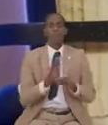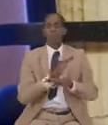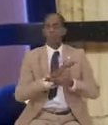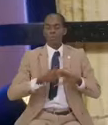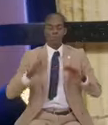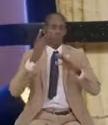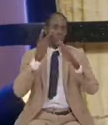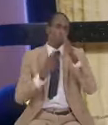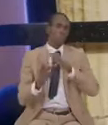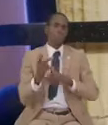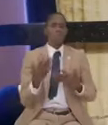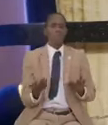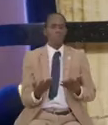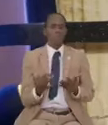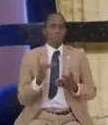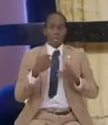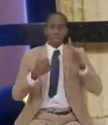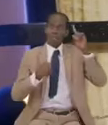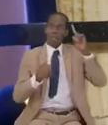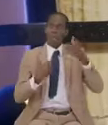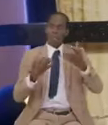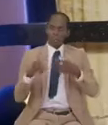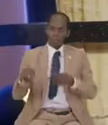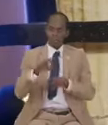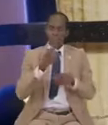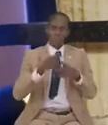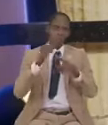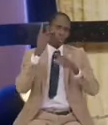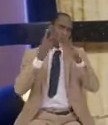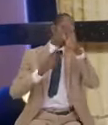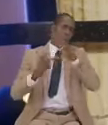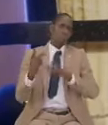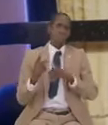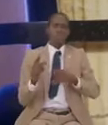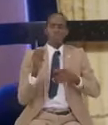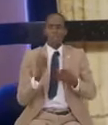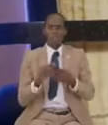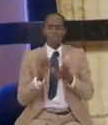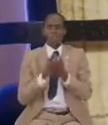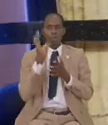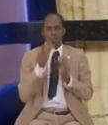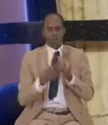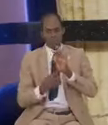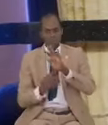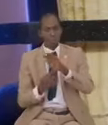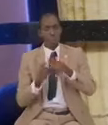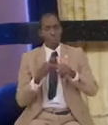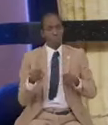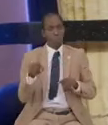ne prophétisez pas je veux qu'il profite qu'il soit mon canal pour révéler ma révélation mais vous dit non non non non non non